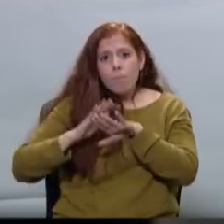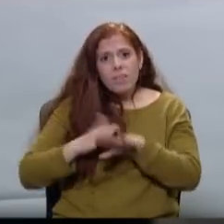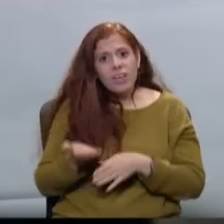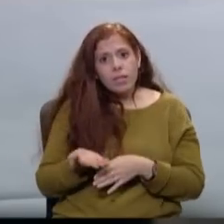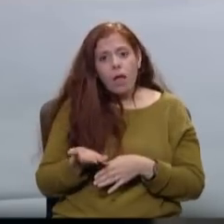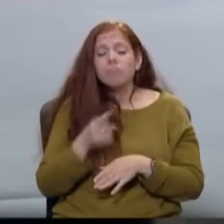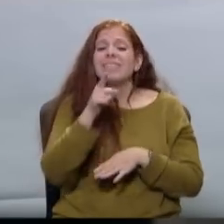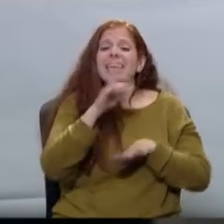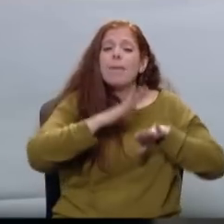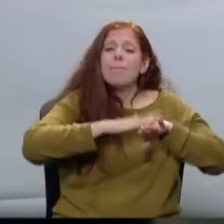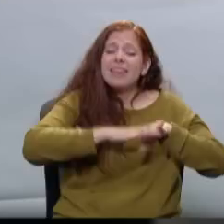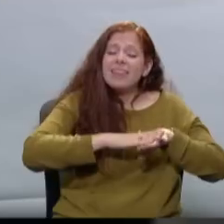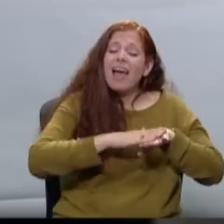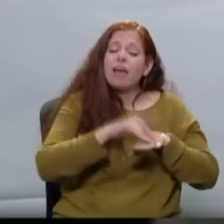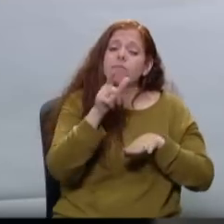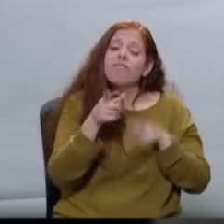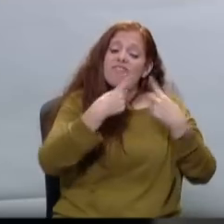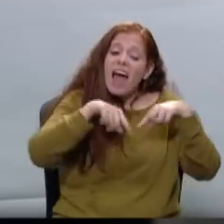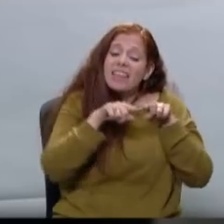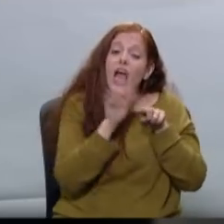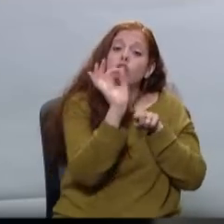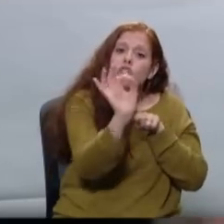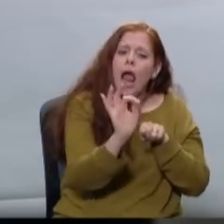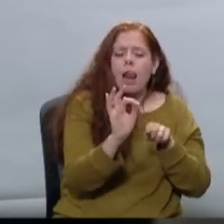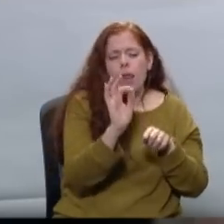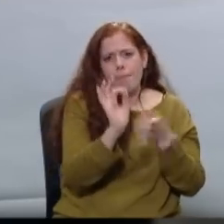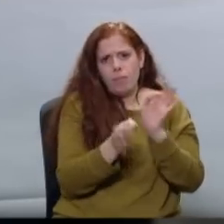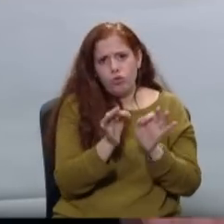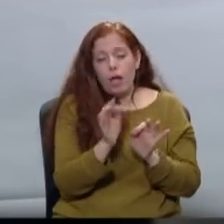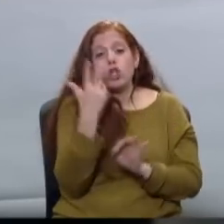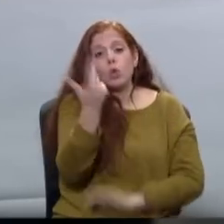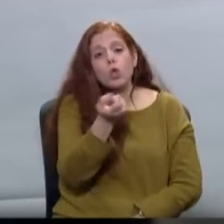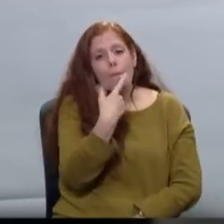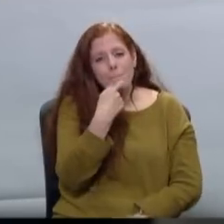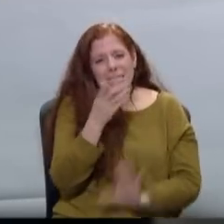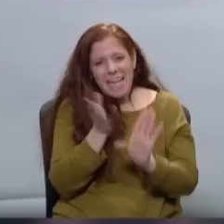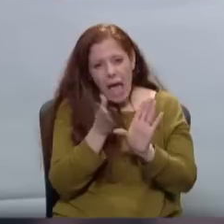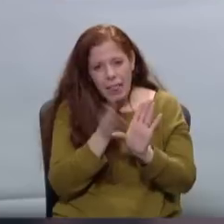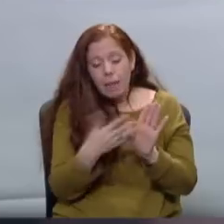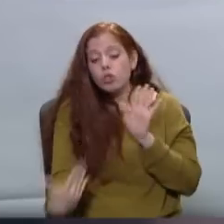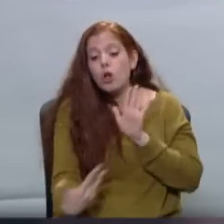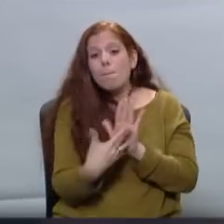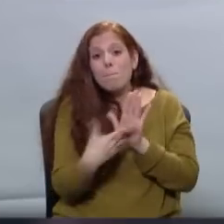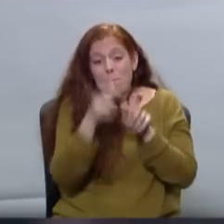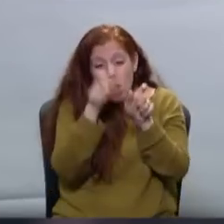מינתה ועדה מטעם בית המשפט של 3 פסיכיאטרים, שבדקו את הנשמת, כן. את החשודה, את העצורה.